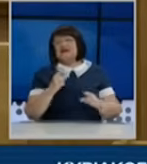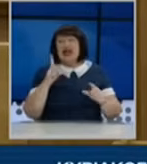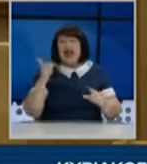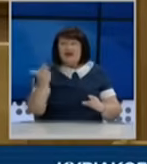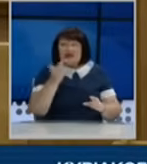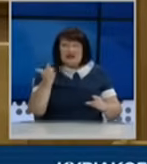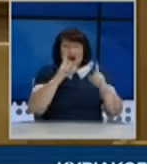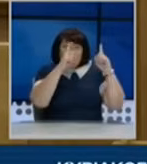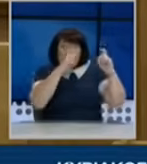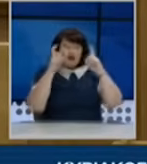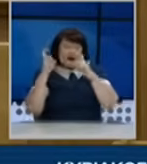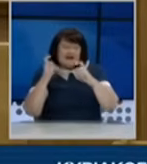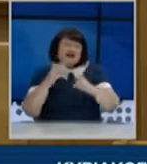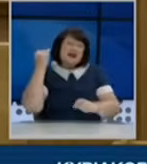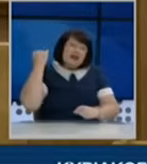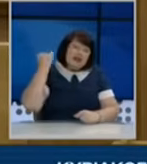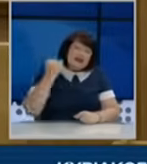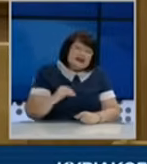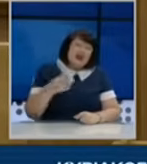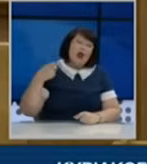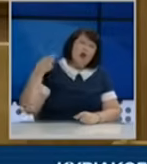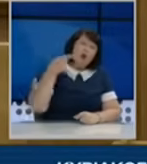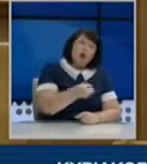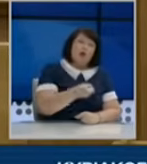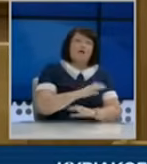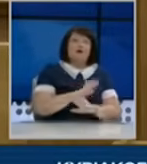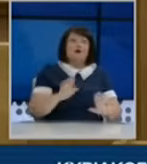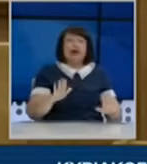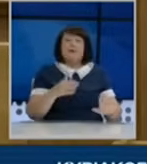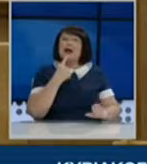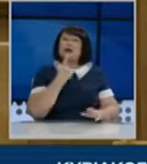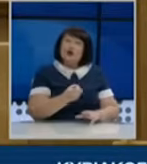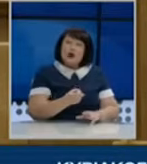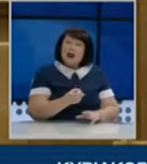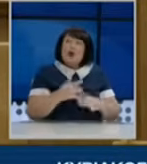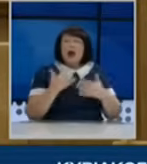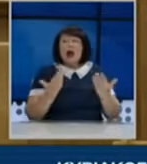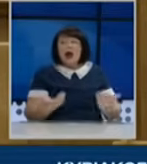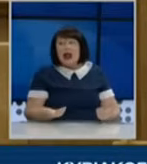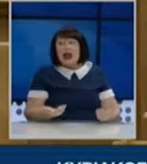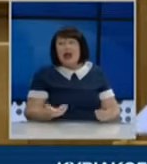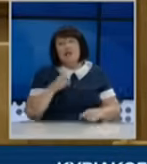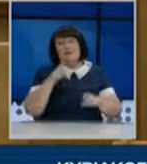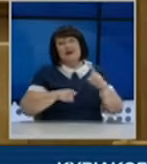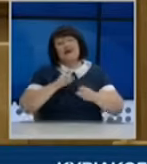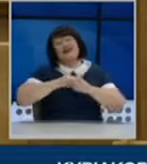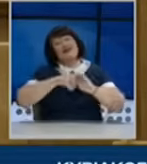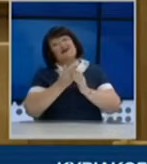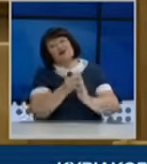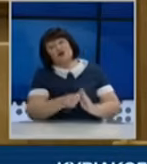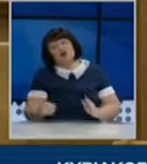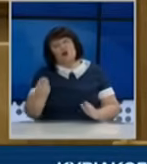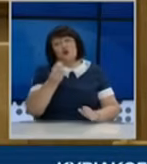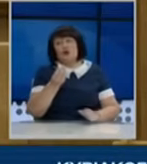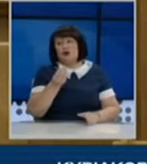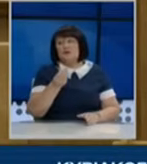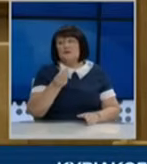άνθρωποι θυσιάστηκαν, δολοφονήθηκαν, το τονίζω, αλλά κάποιοι ενδιαφέρονται περισσότερο